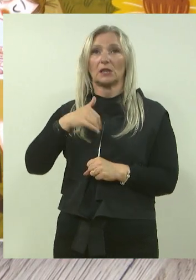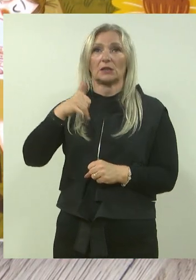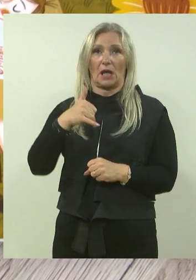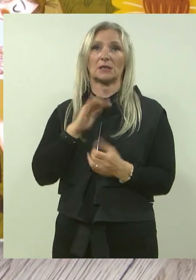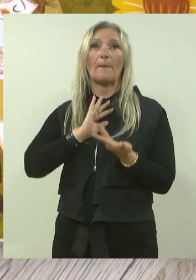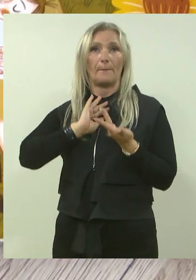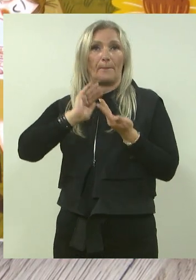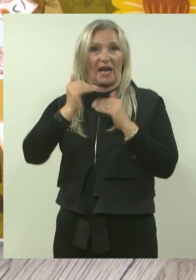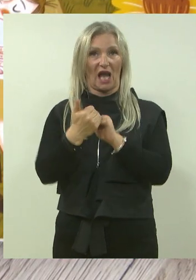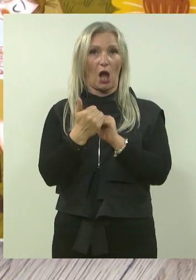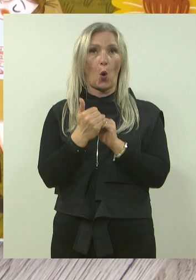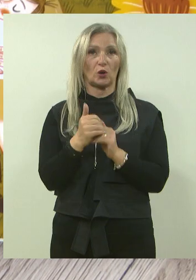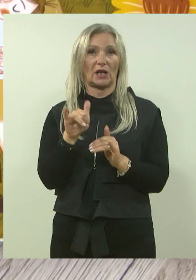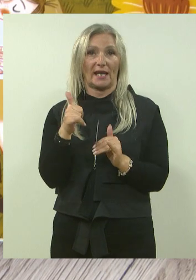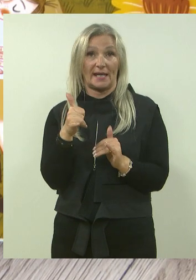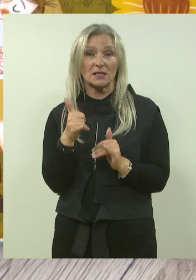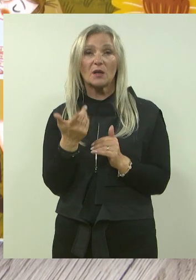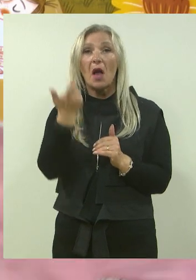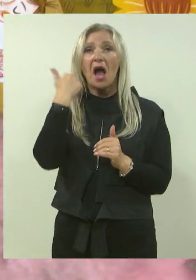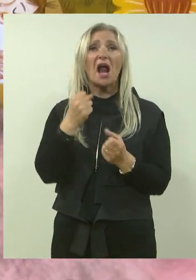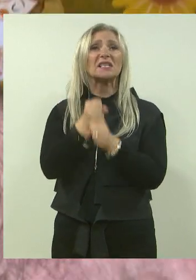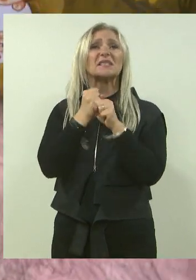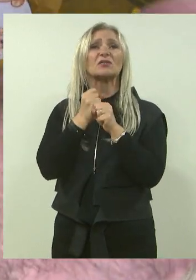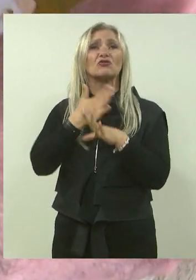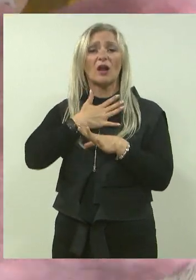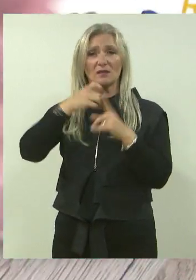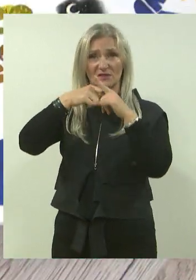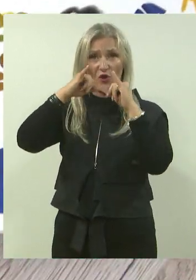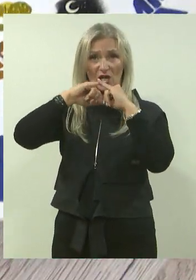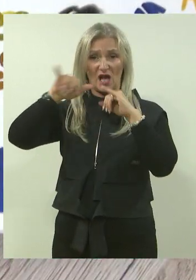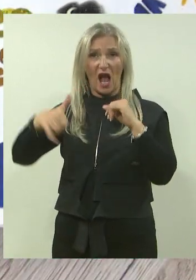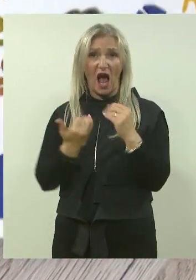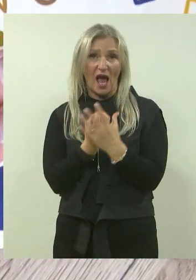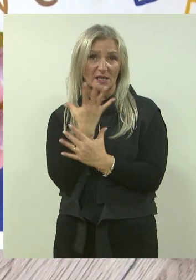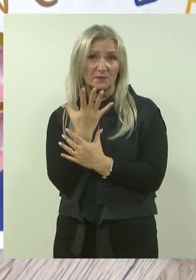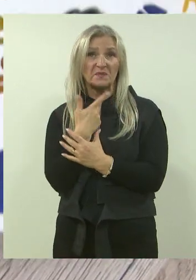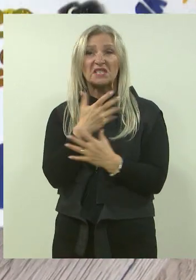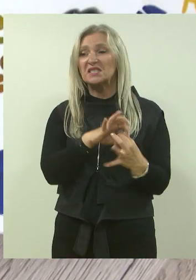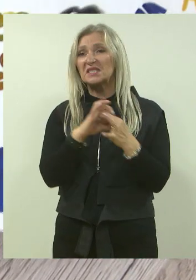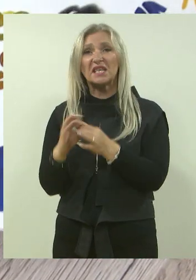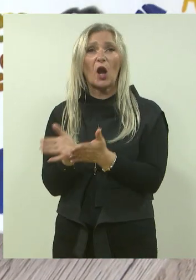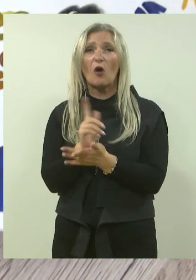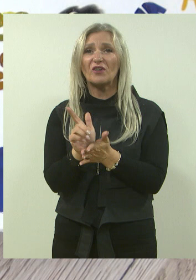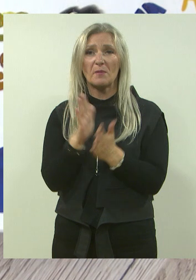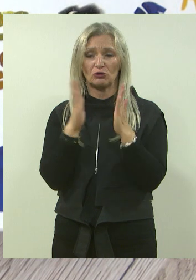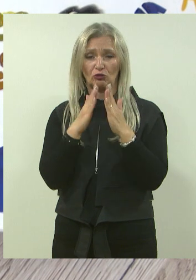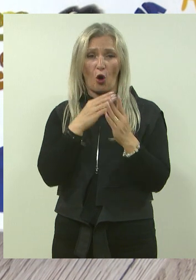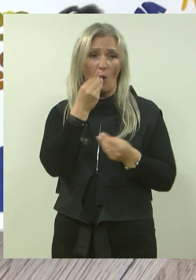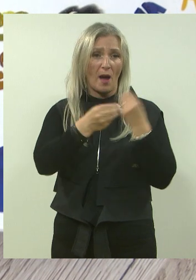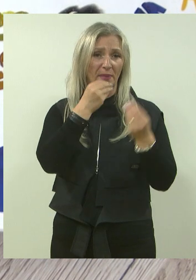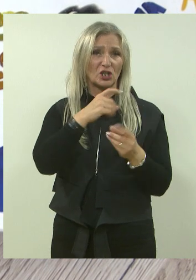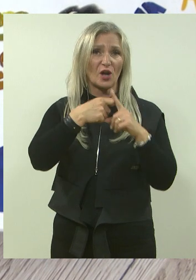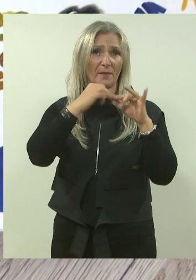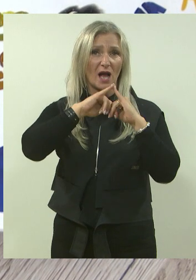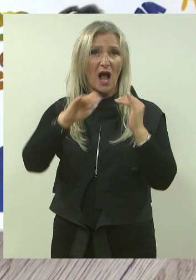malo prilagodila ipak. Ali sam zadržala onaj svoj izvorni kajkavski jer ga cijelo vrijeme i doma koristim i u svojoj obitelji